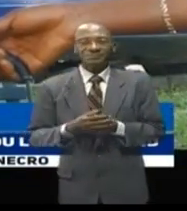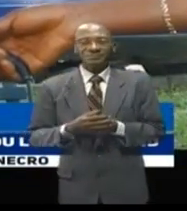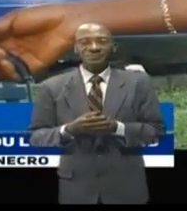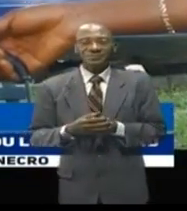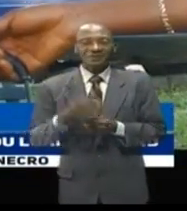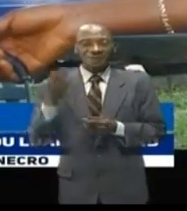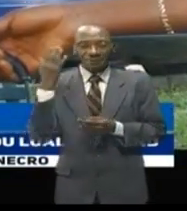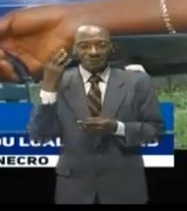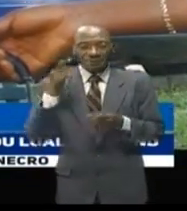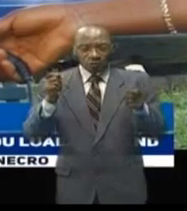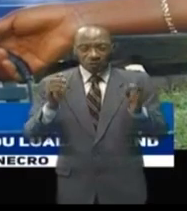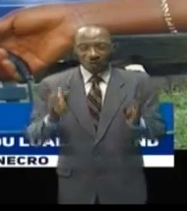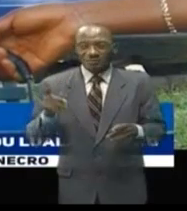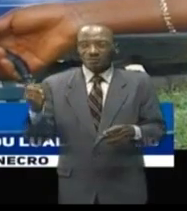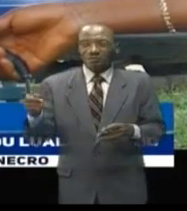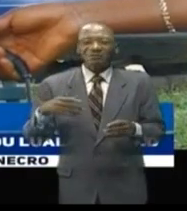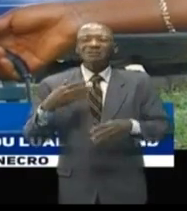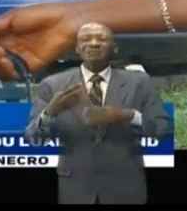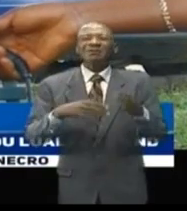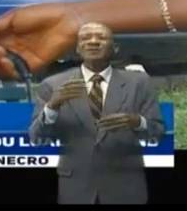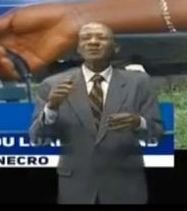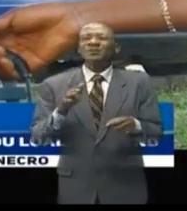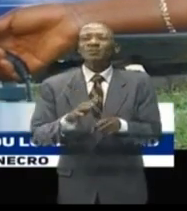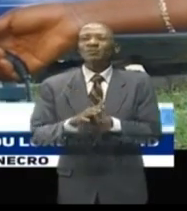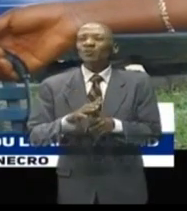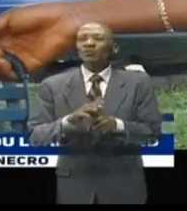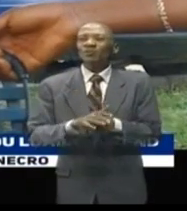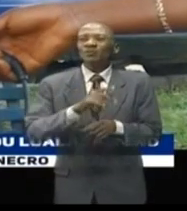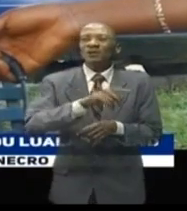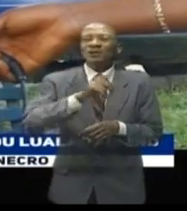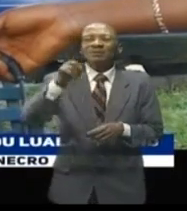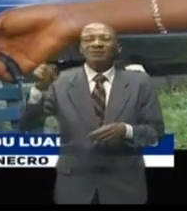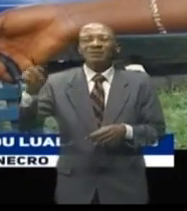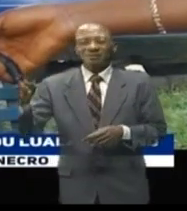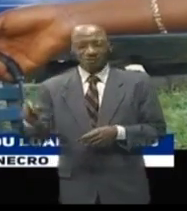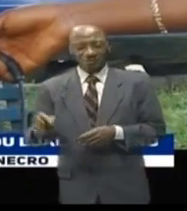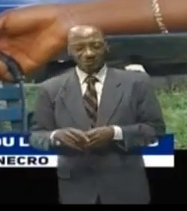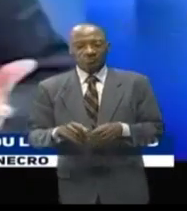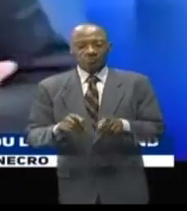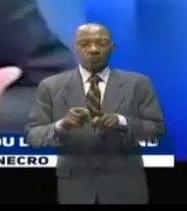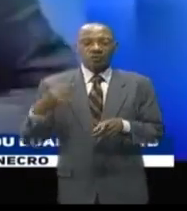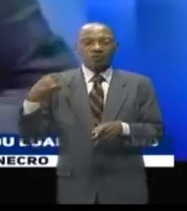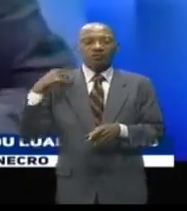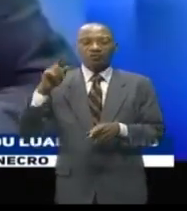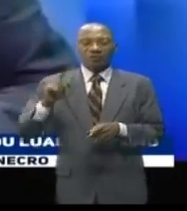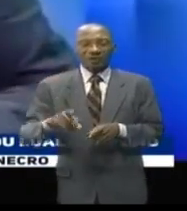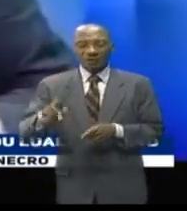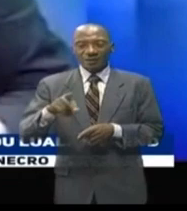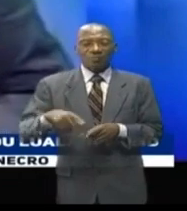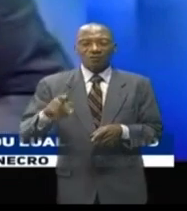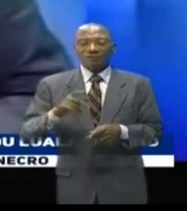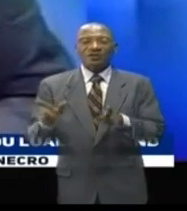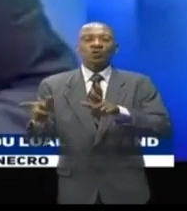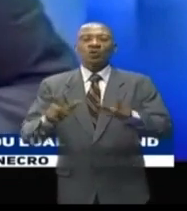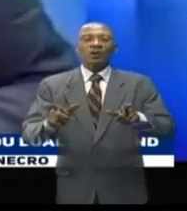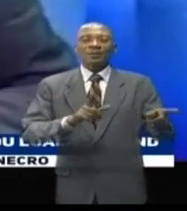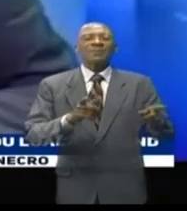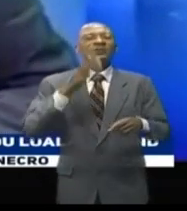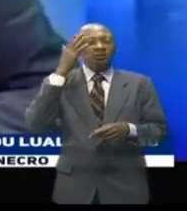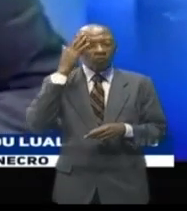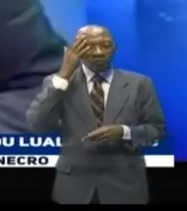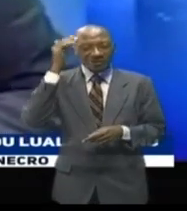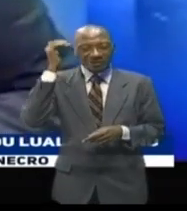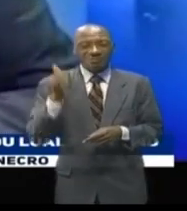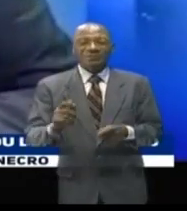énorme devant la gouverneur dualaba et devant la population dualaba il a travaillé il a servi la nation avec